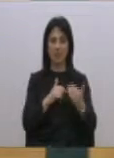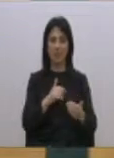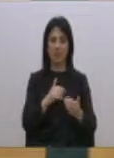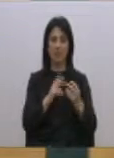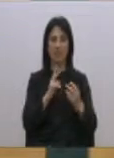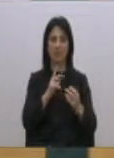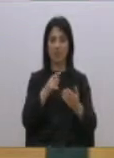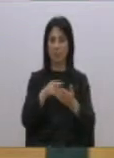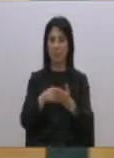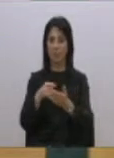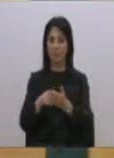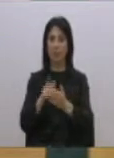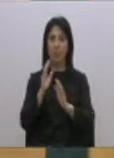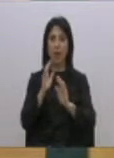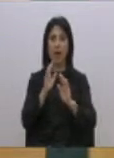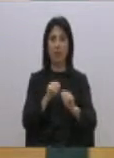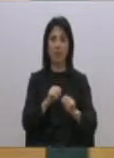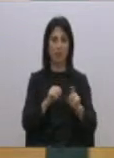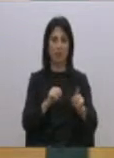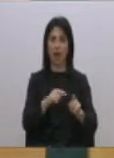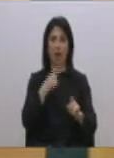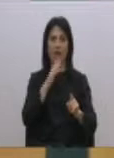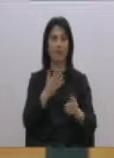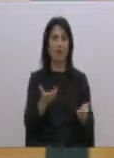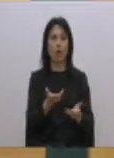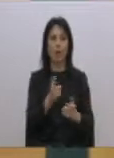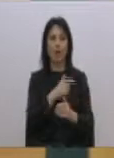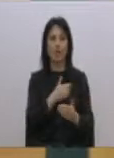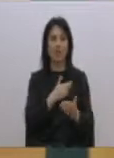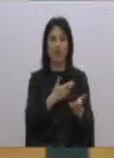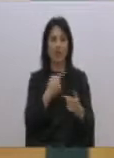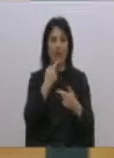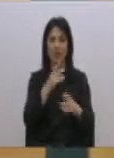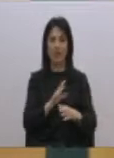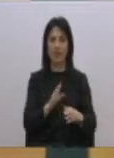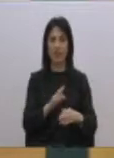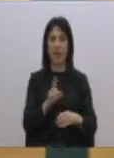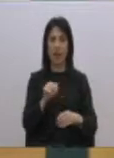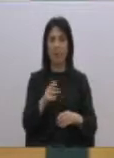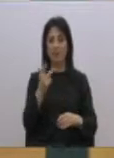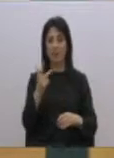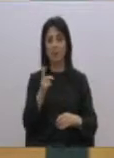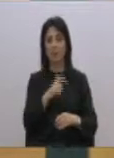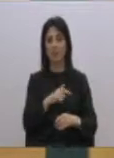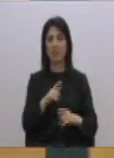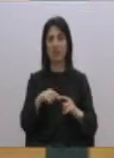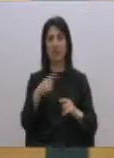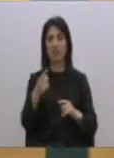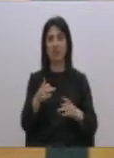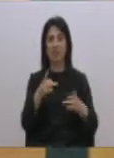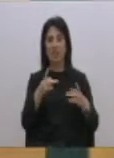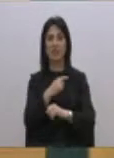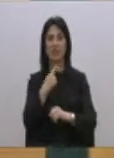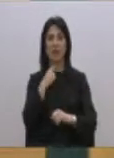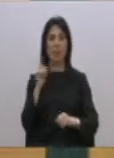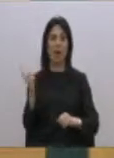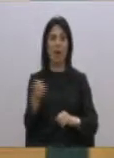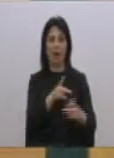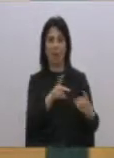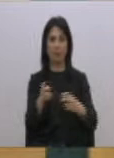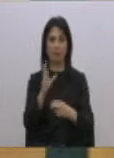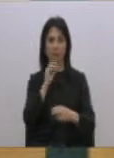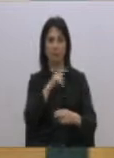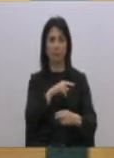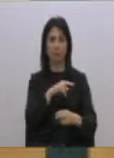ვისაც იტყოდით დაგვეჭირა მხარი, მაგრამ ეგეც არ თქვით, რომელი წევრები გინოდათ და ამ 3 წევრს შემდგომ დაებლოკა 12 წევრი,